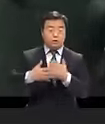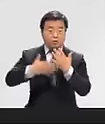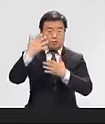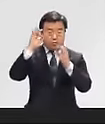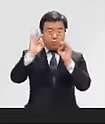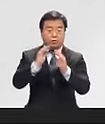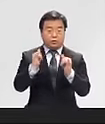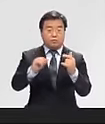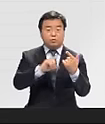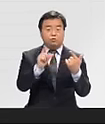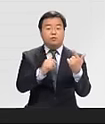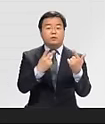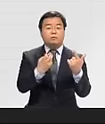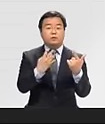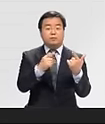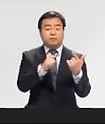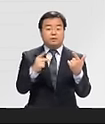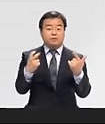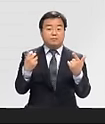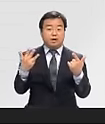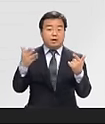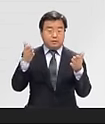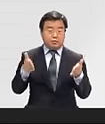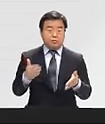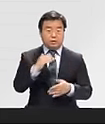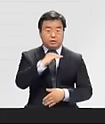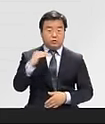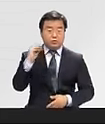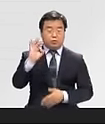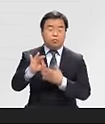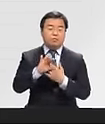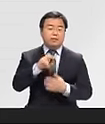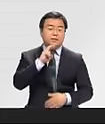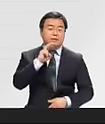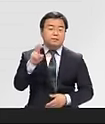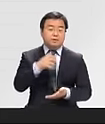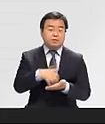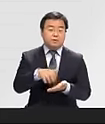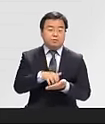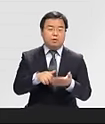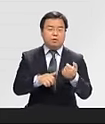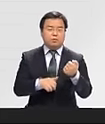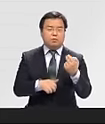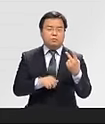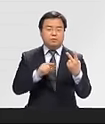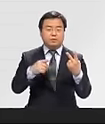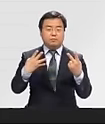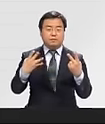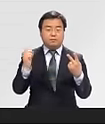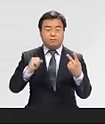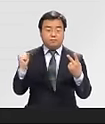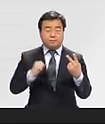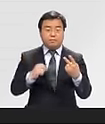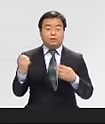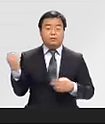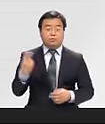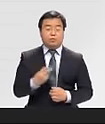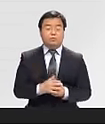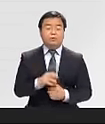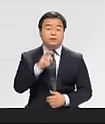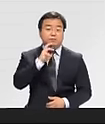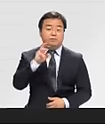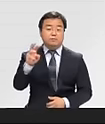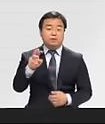6월 24일부터 28일 기준으로 봤을 때 20대 관객 비율이 52.4% 네. 그리고 30대